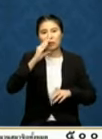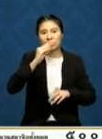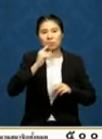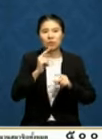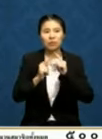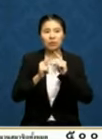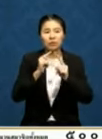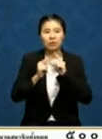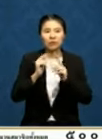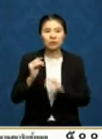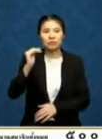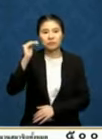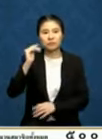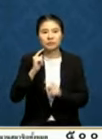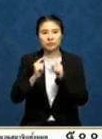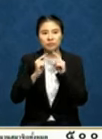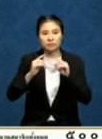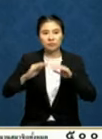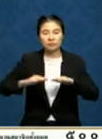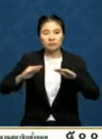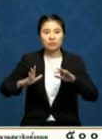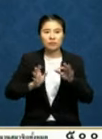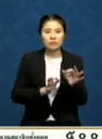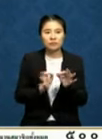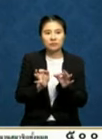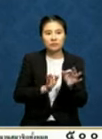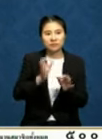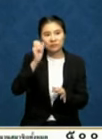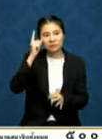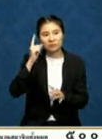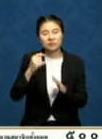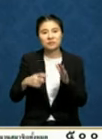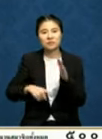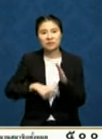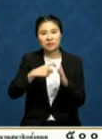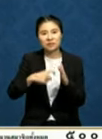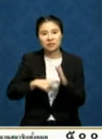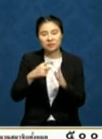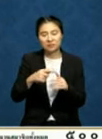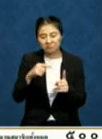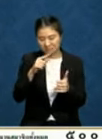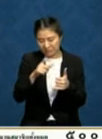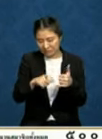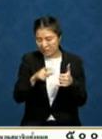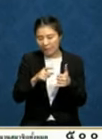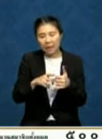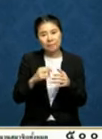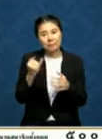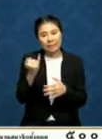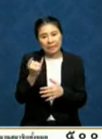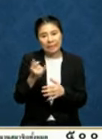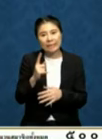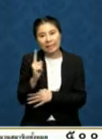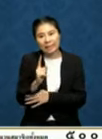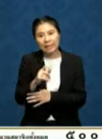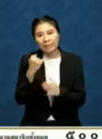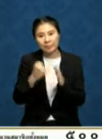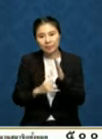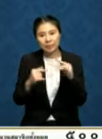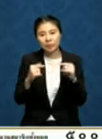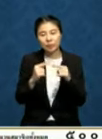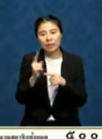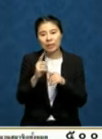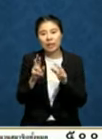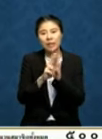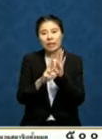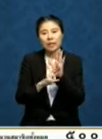นะคะผู้ใหญ่ควรพูดคุยกับเด็กอธิบายให้เข้าใจถึงเหตุผลว่าพฤติกรรมของเขานั้นไม่เหมาะสมการตั้งกฎระเบียบนะคะ